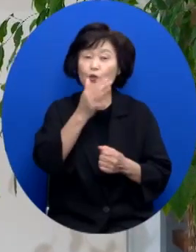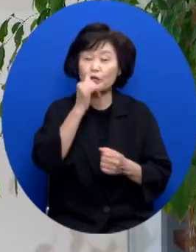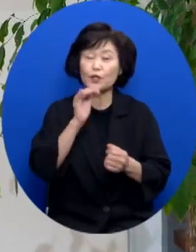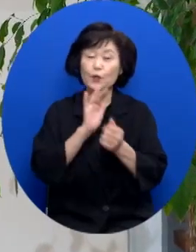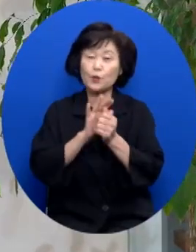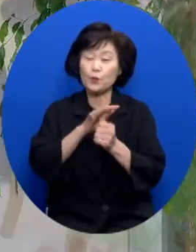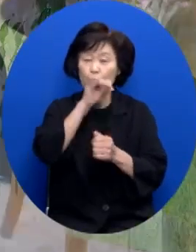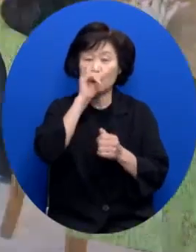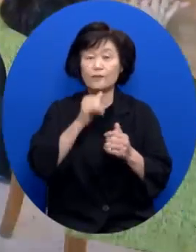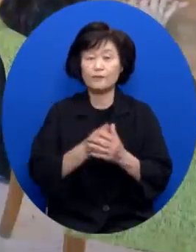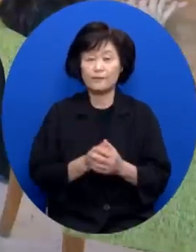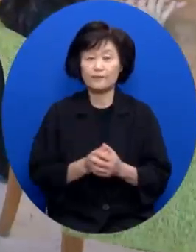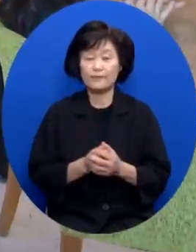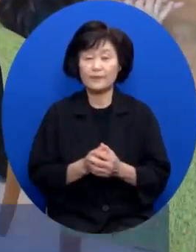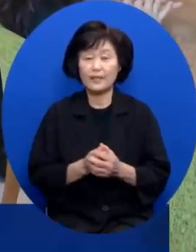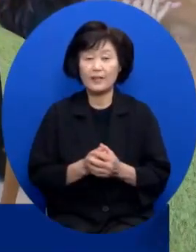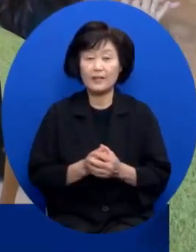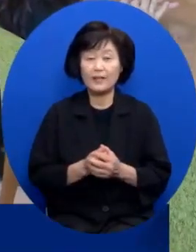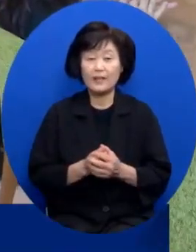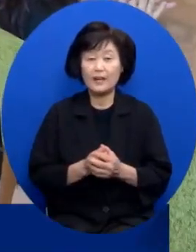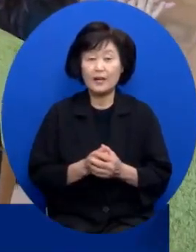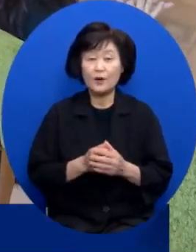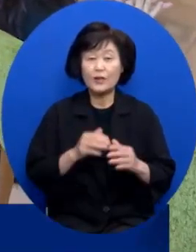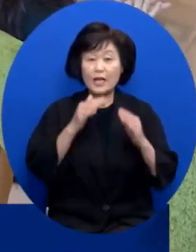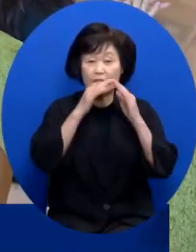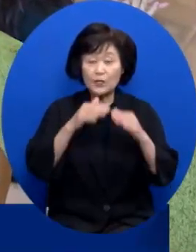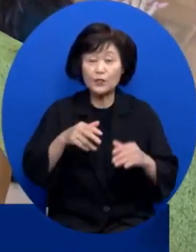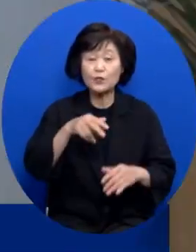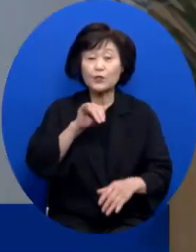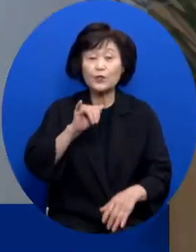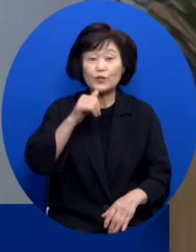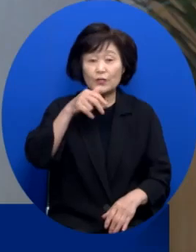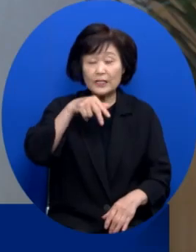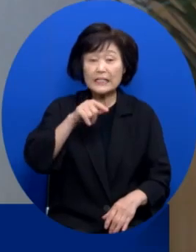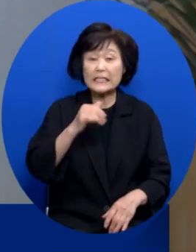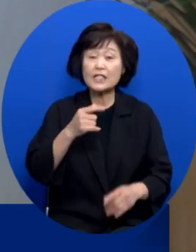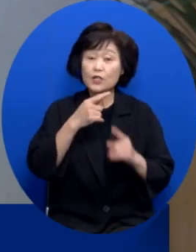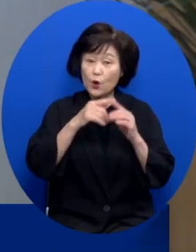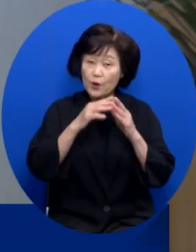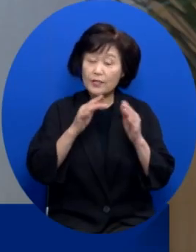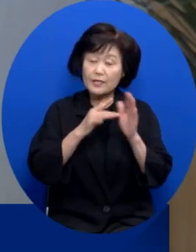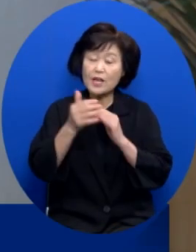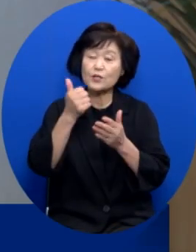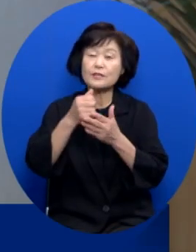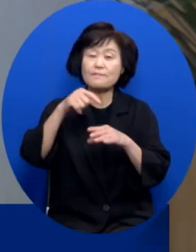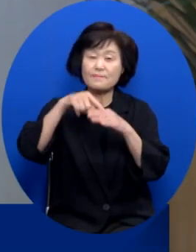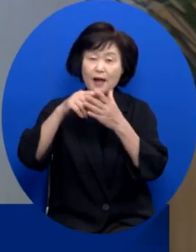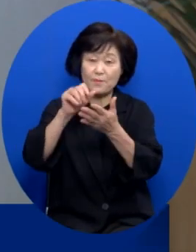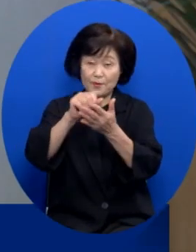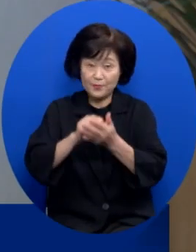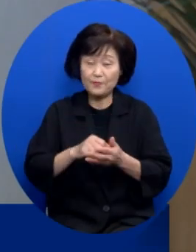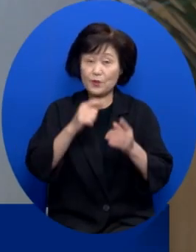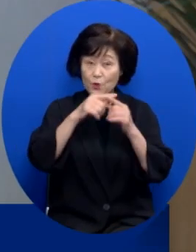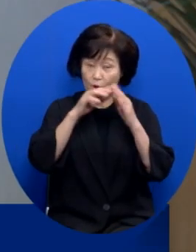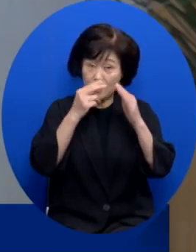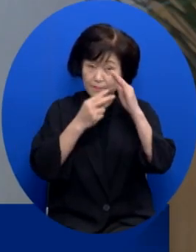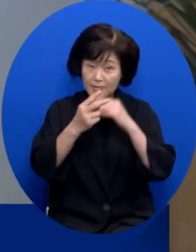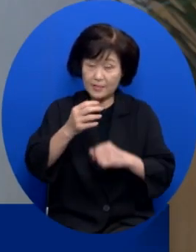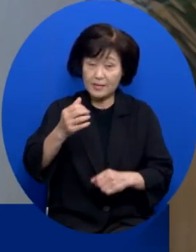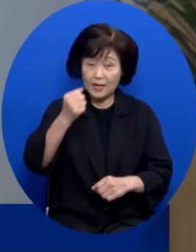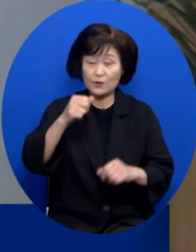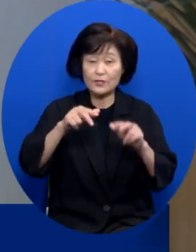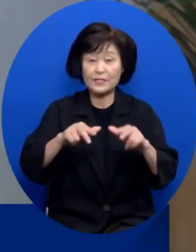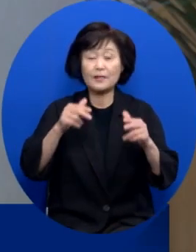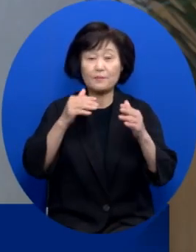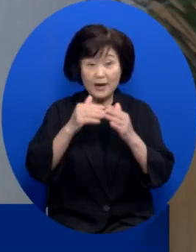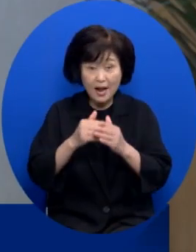지원하고 있습니다. 저희 전주 신일교회는 예수님의 마음을 품는 교회라고 하는 비전을 가지고